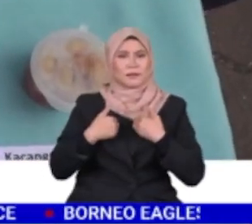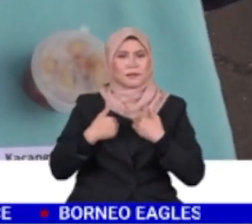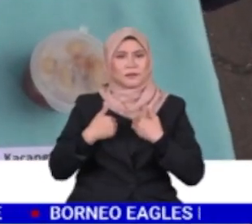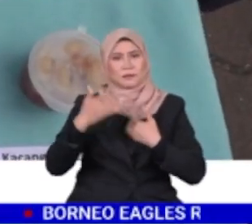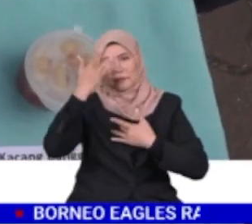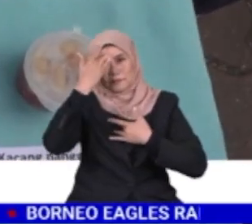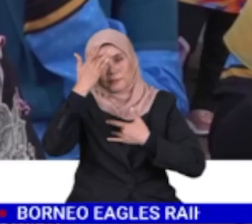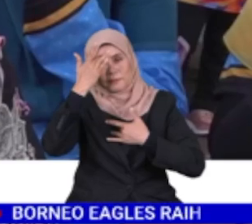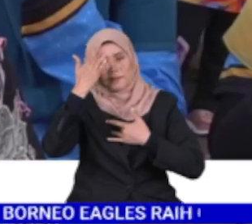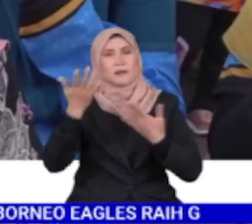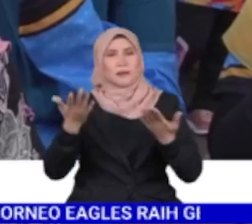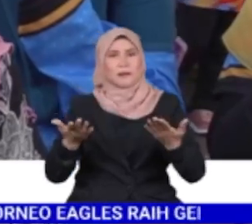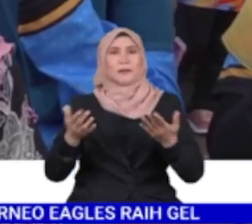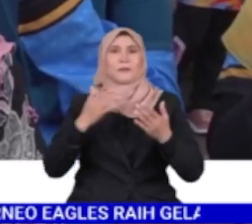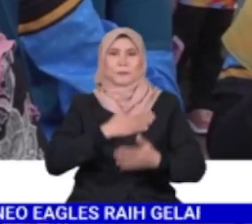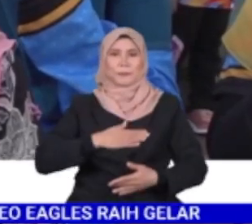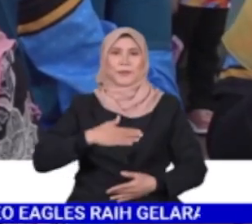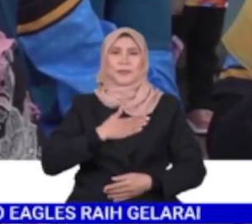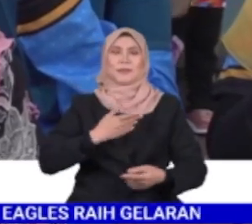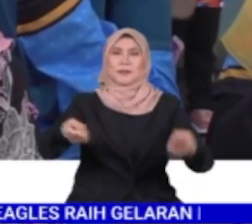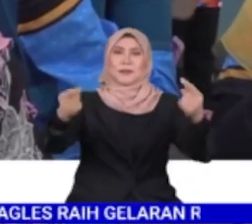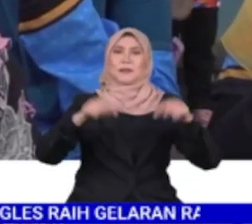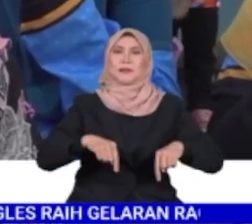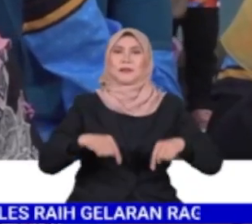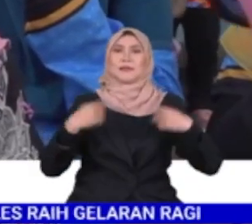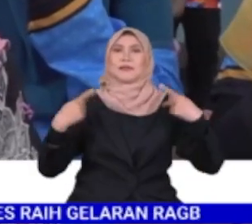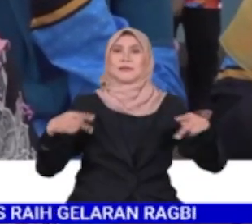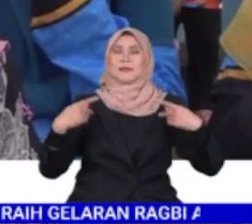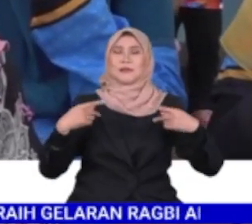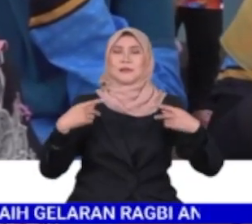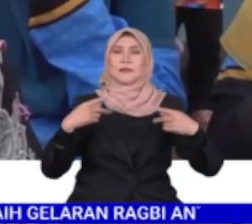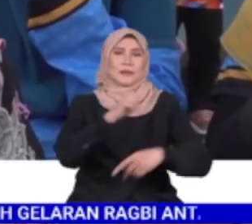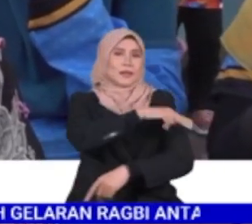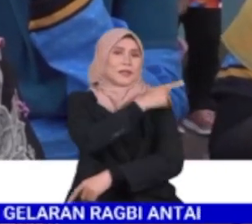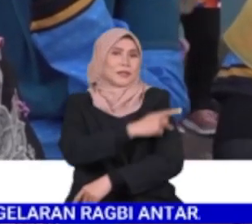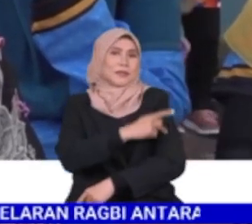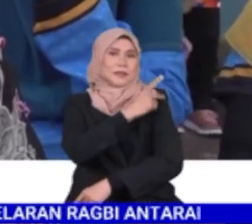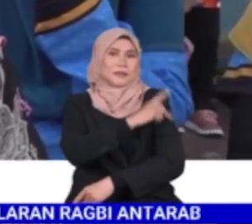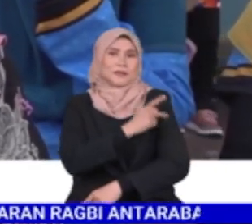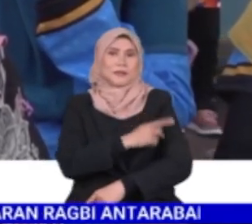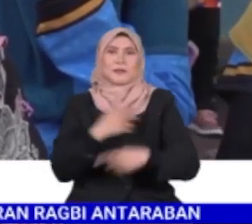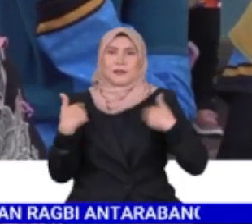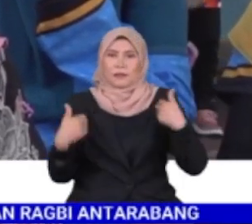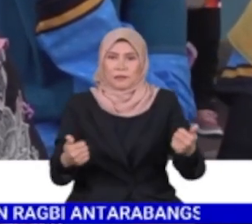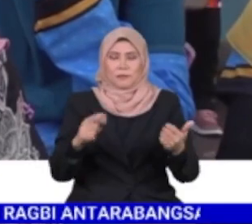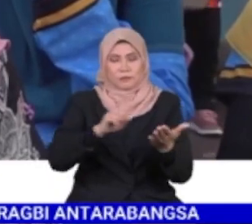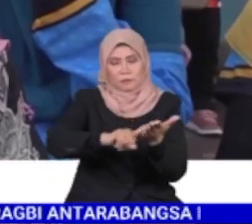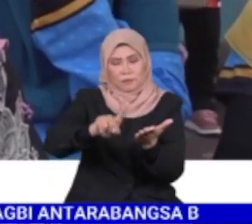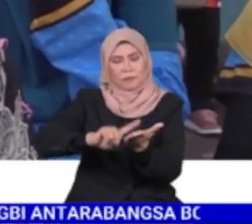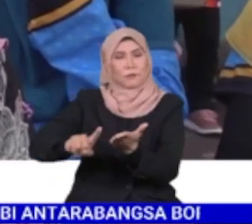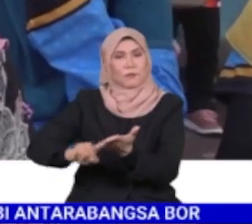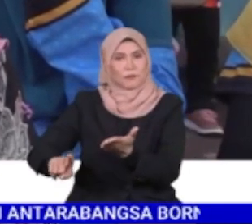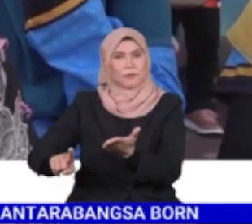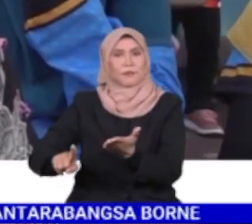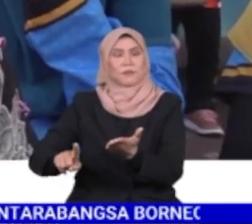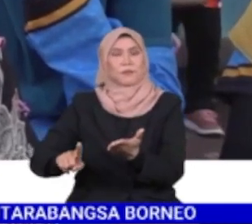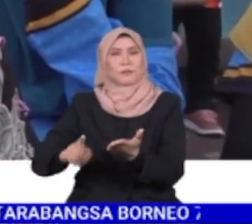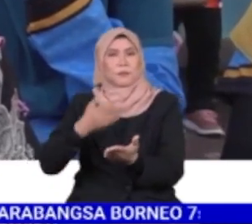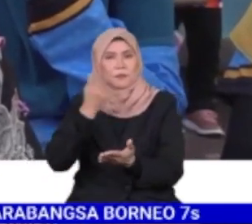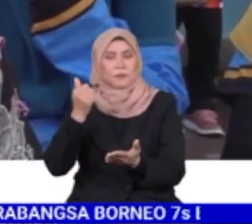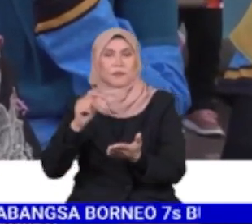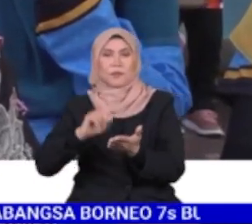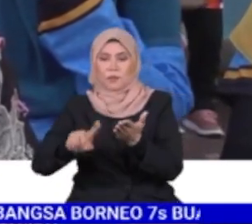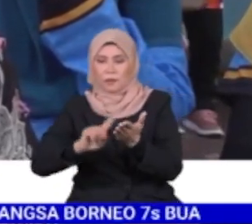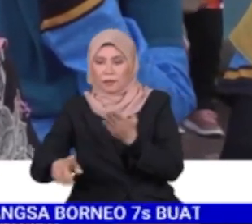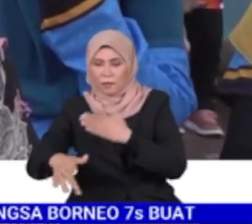sila datang ke premis kesehatan untuk membuat pedesaan bagi memastikan kita dapat kesan